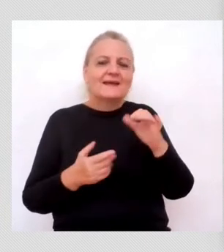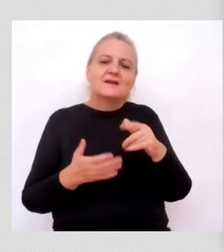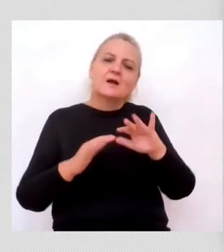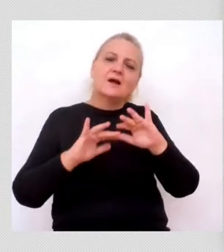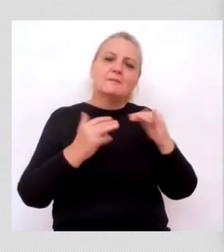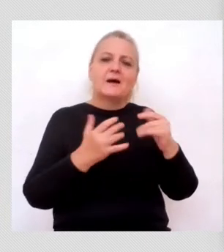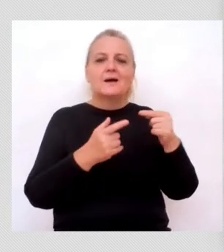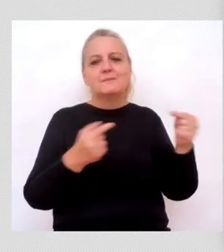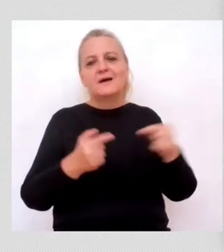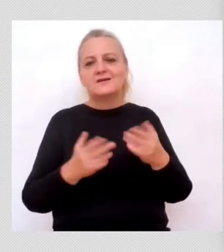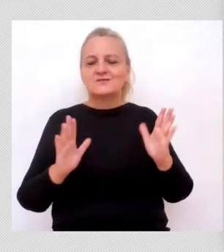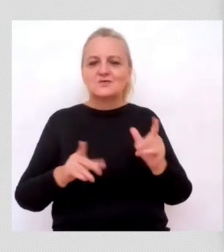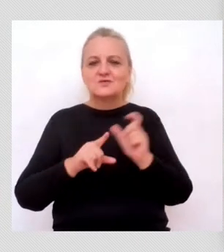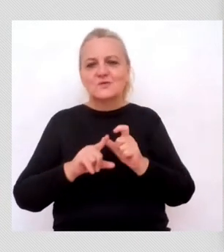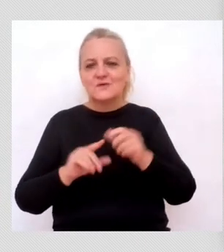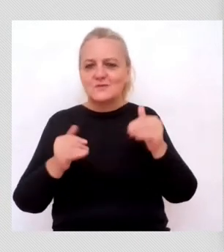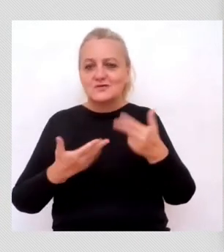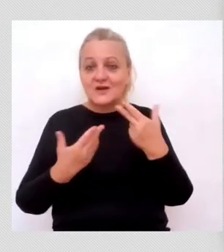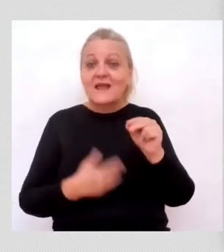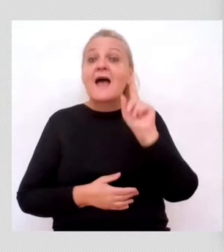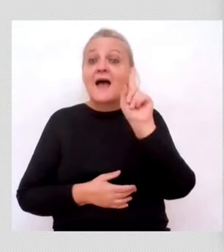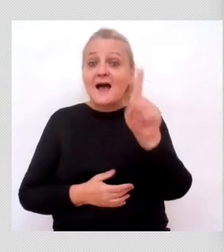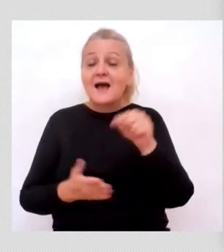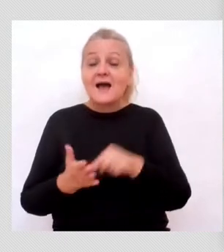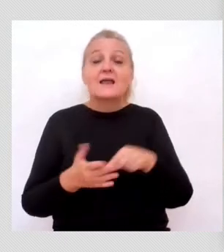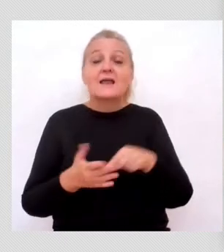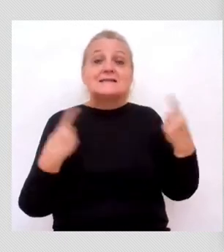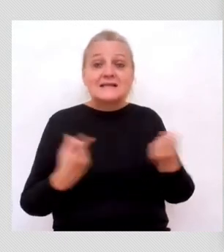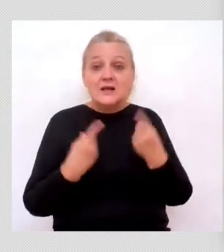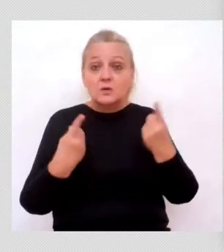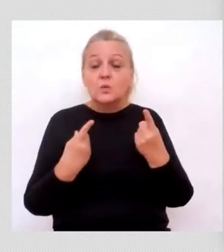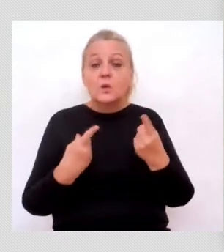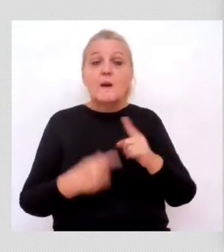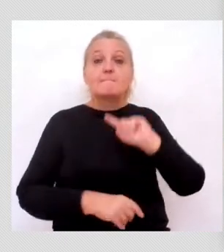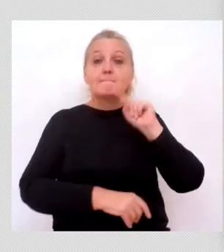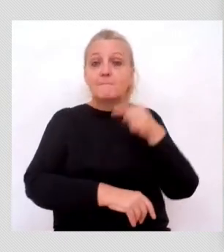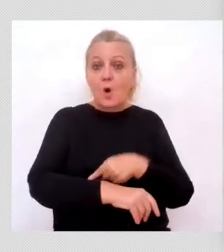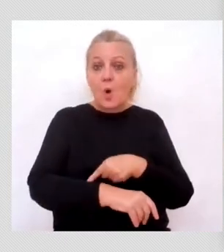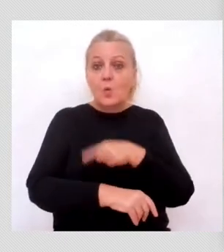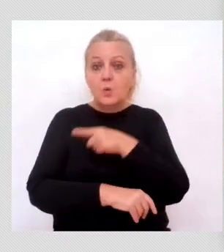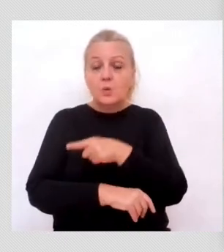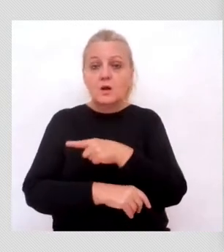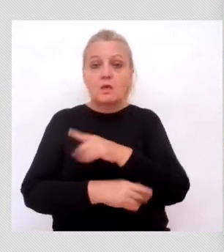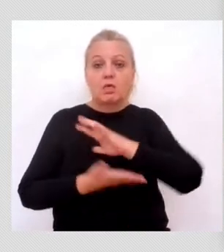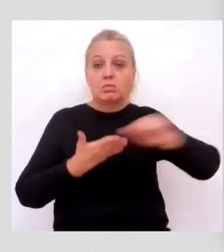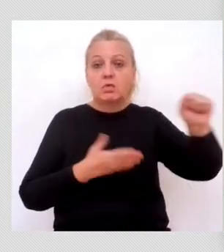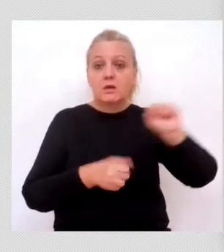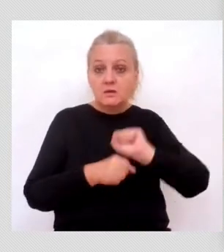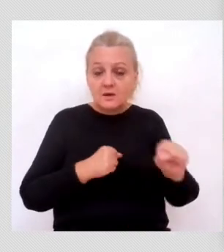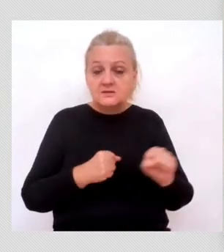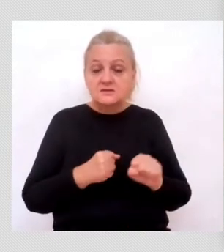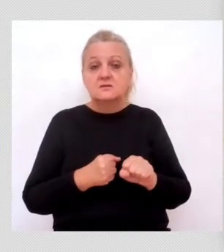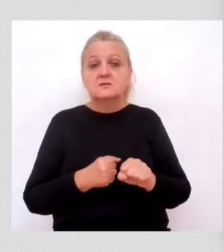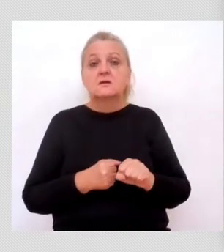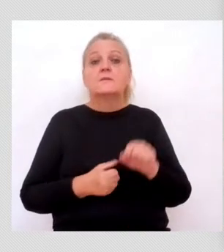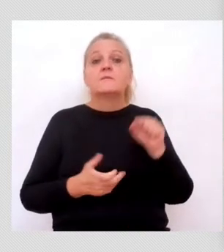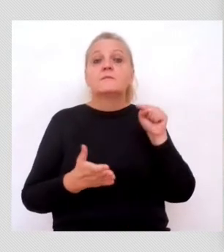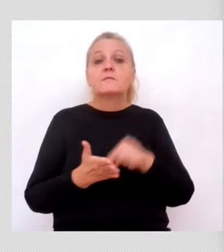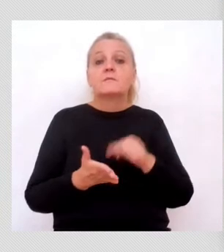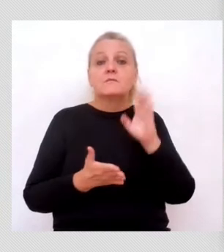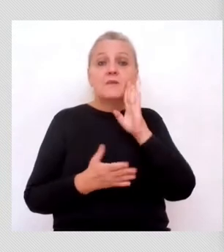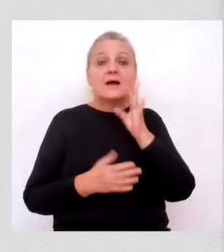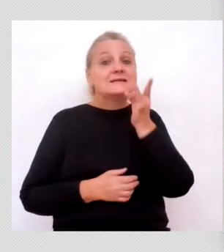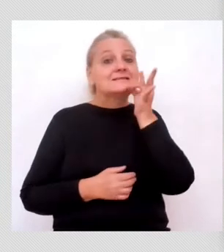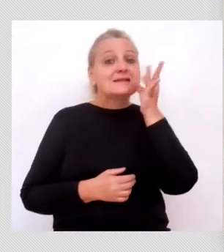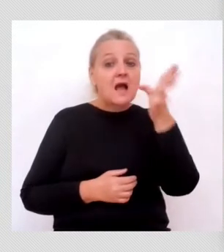parlamentarne, ale myślę o tym, że nawet przy sytuacji, w której prokuratura jest przejęta, składanie doniesień